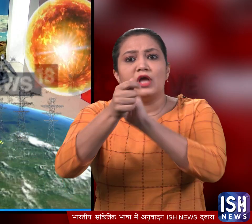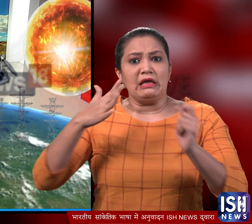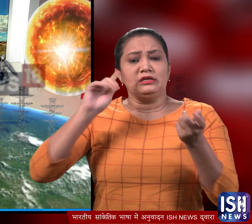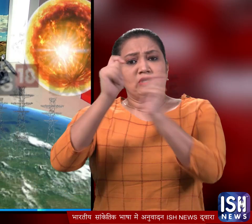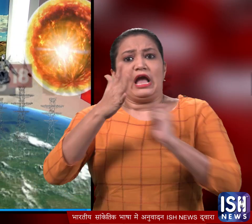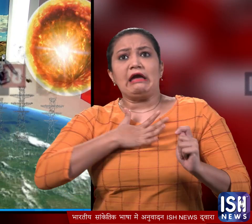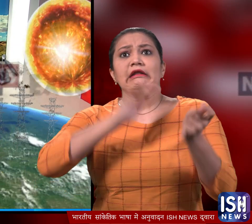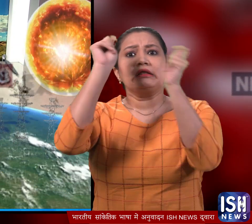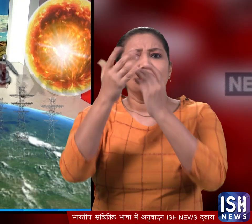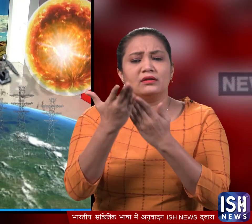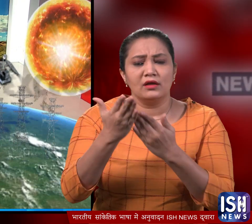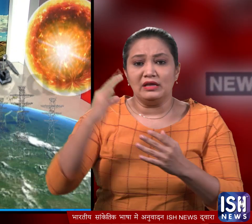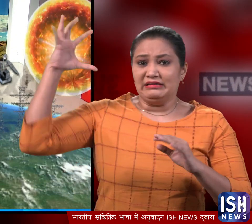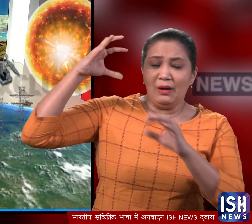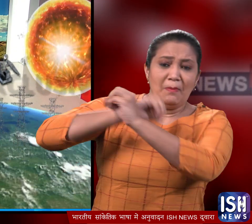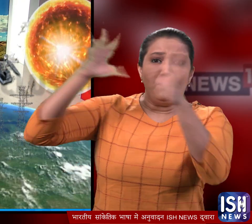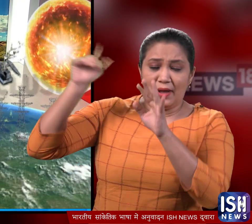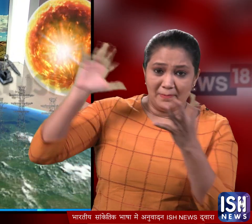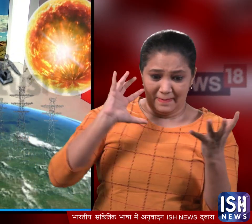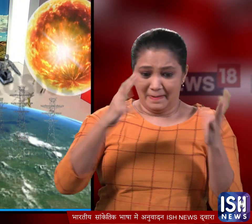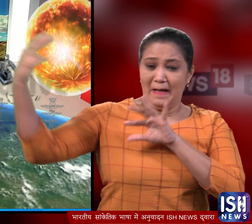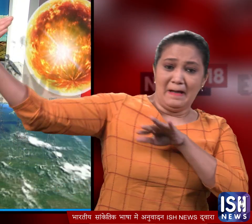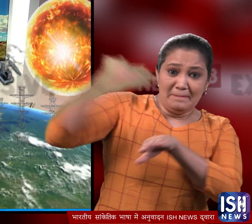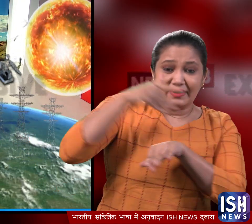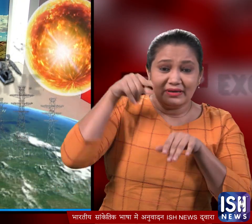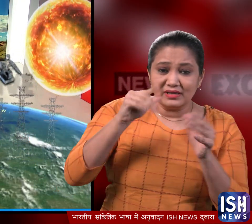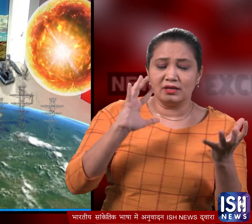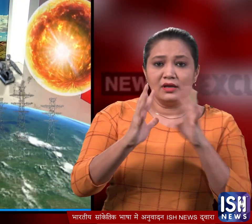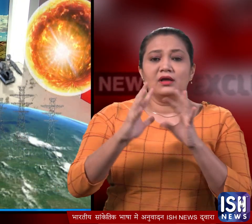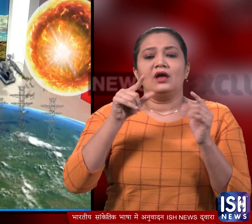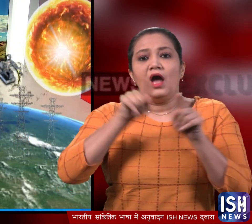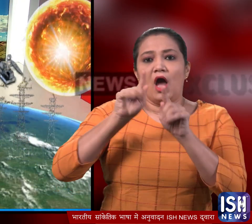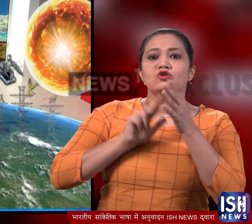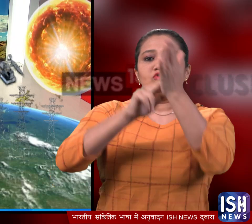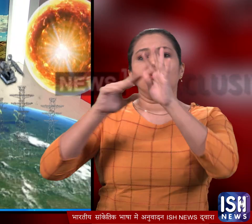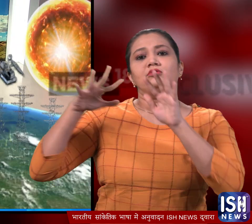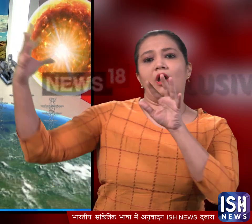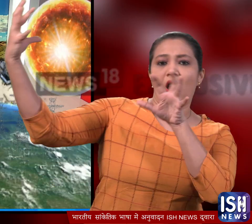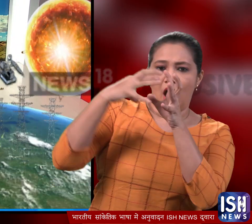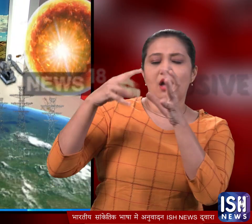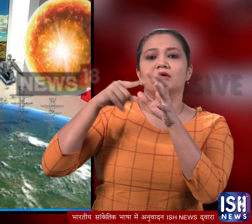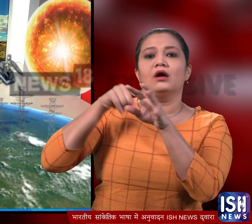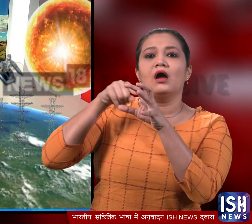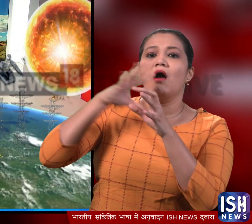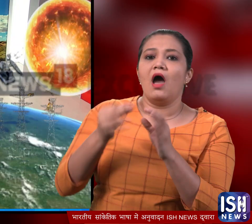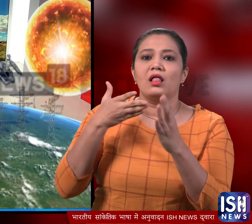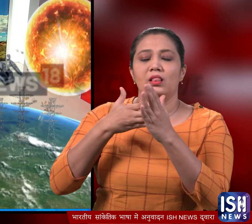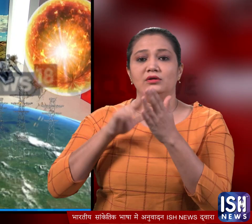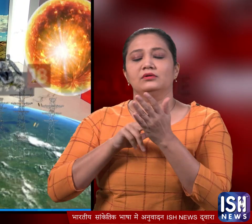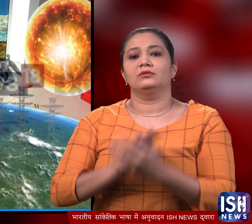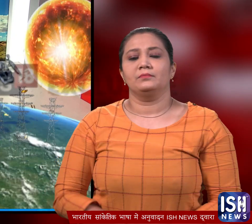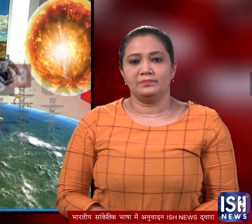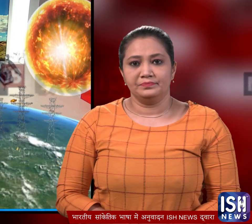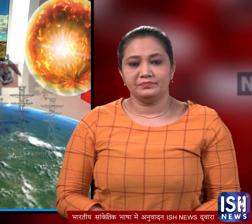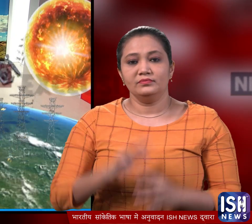हो गया। असल में जिस वक्त सूरज से निकला तूफान पृथ्वी से टकराया, उस वक्त पृथ्वी का उत्तरी छोर सूरज के सामने था।